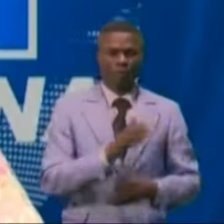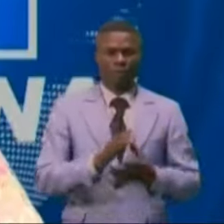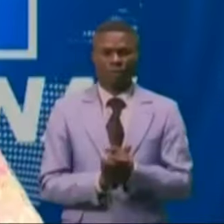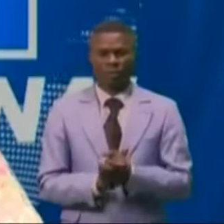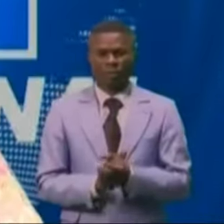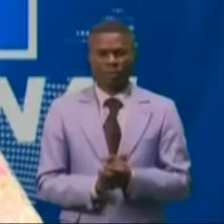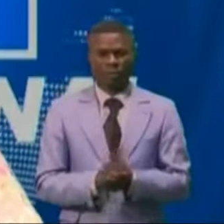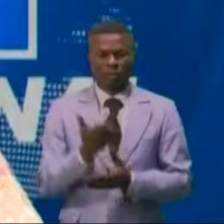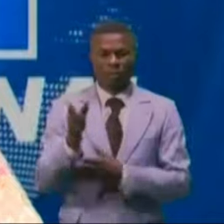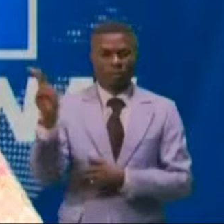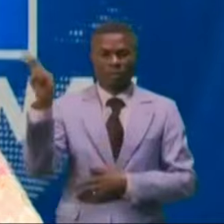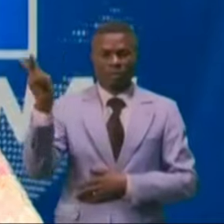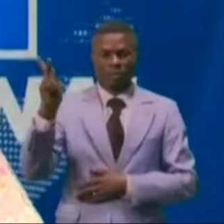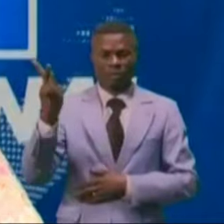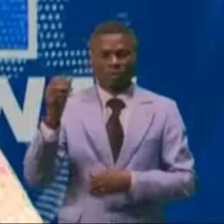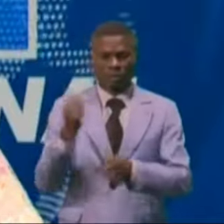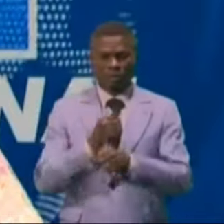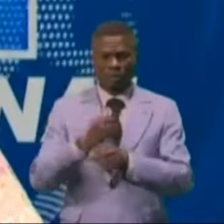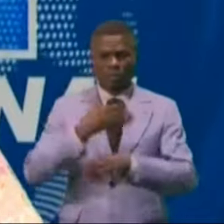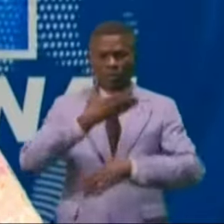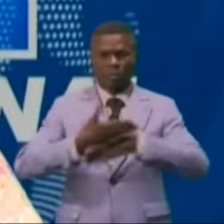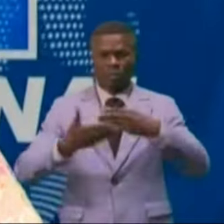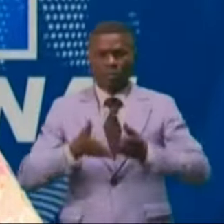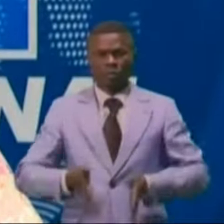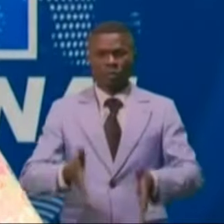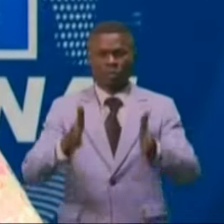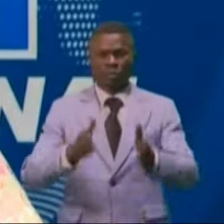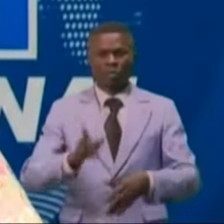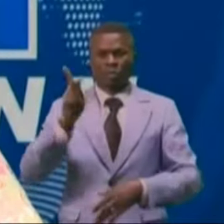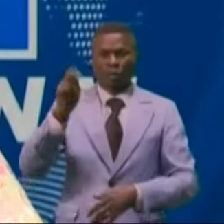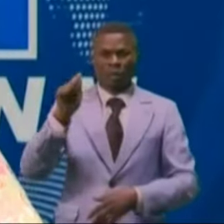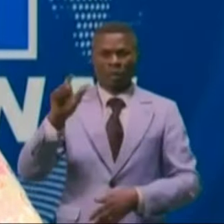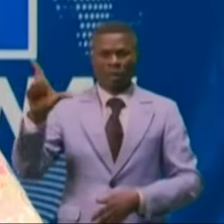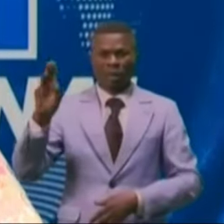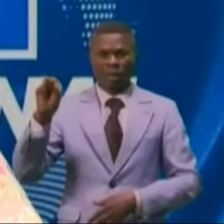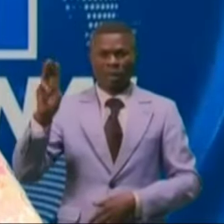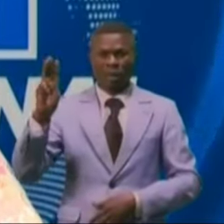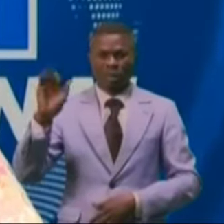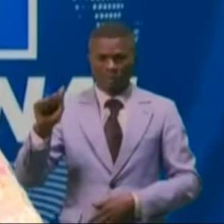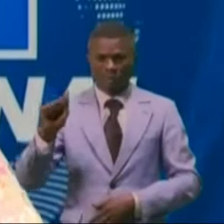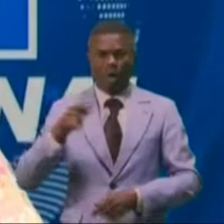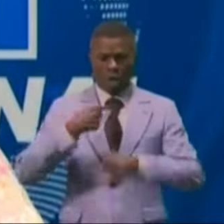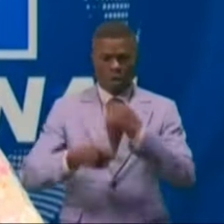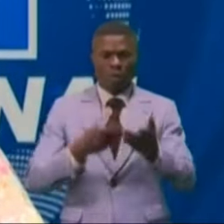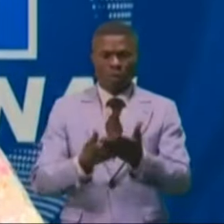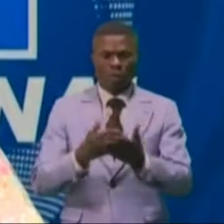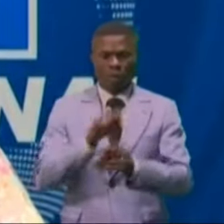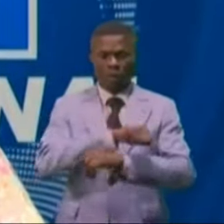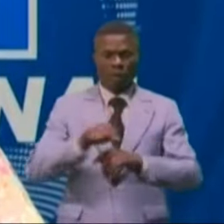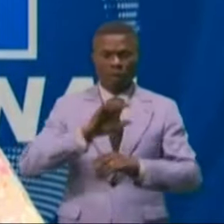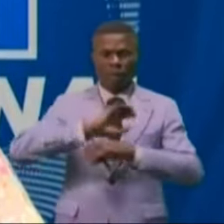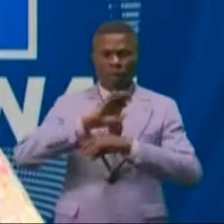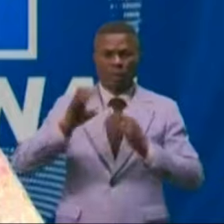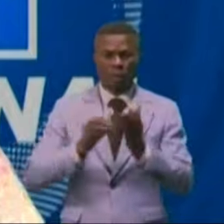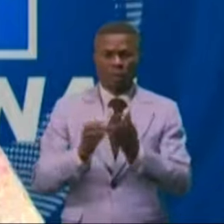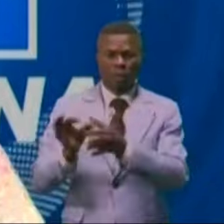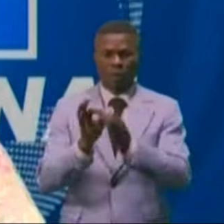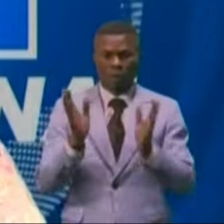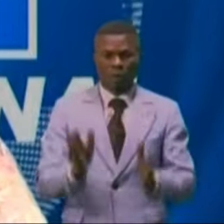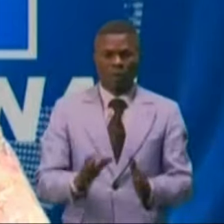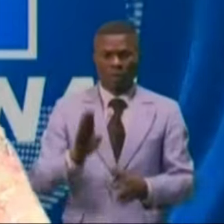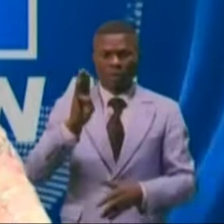Et nous sommes au Kasaï, les travaux de réhabilitation de la route Kalamba-Mbouji peuvent démarrer. Le bureau central de coordination